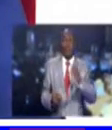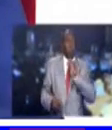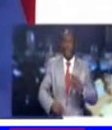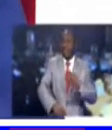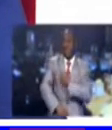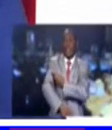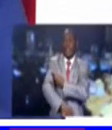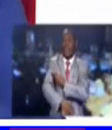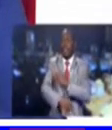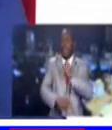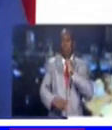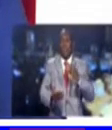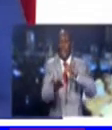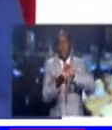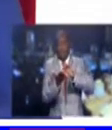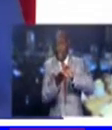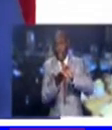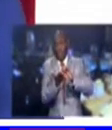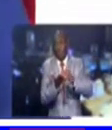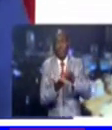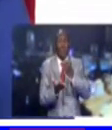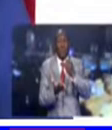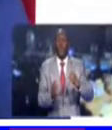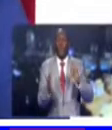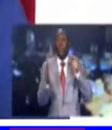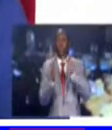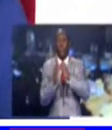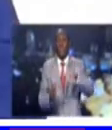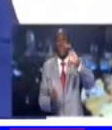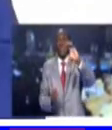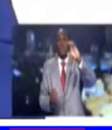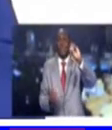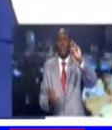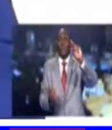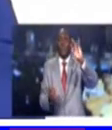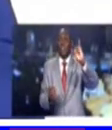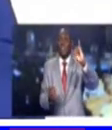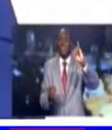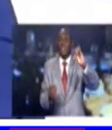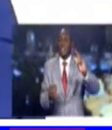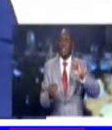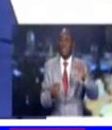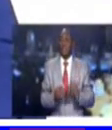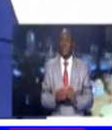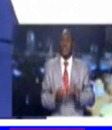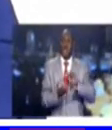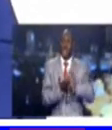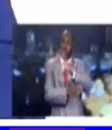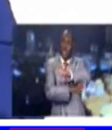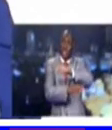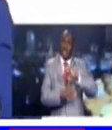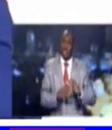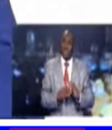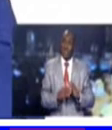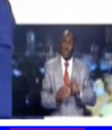vaccin ni médicament homologué contre le coc u19 ce soir les sharks ont battu